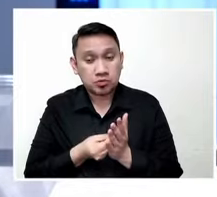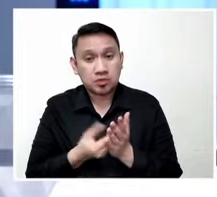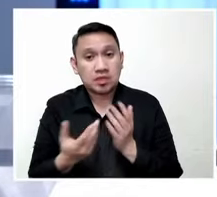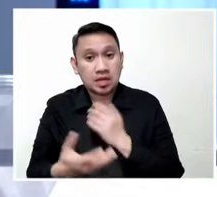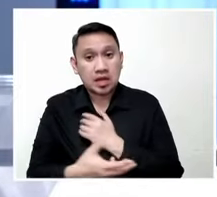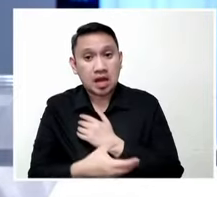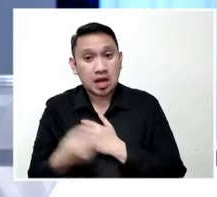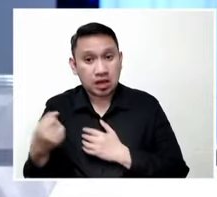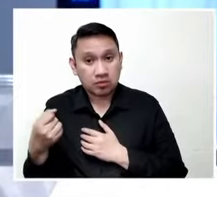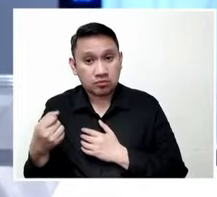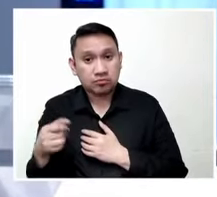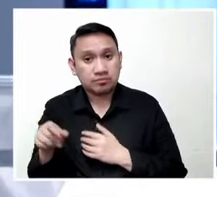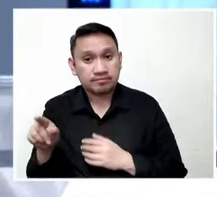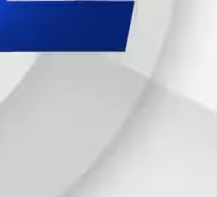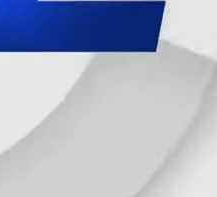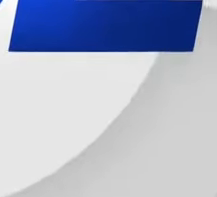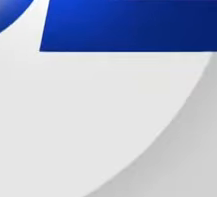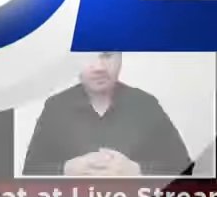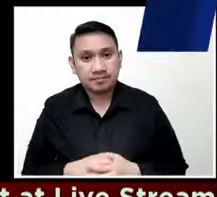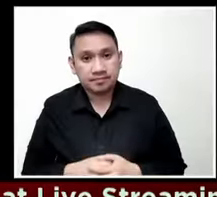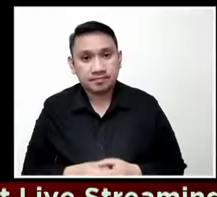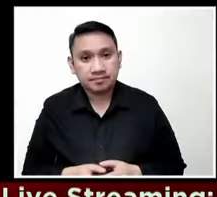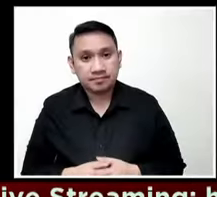naging biktima.